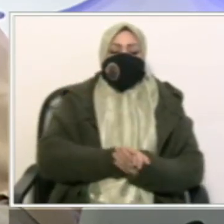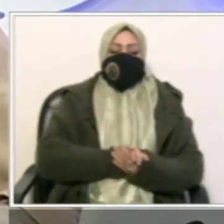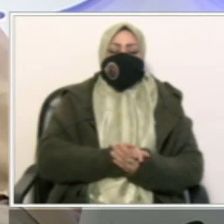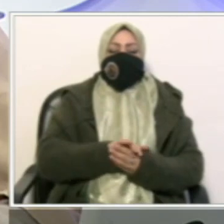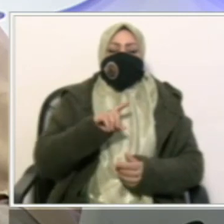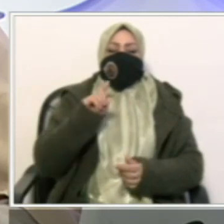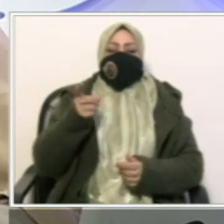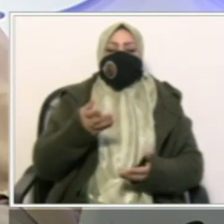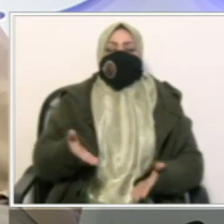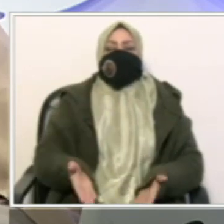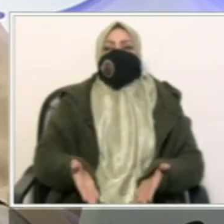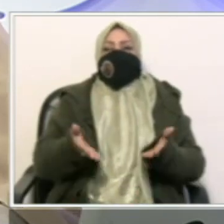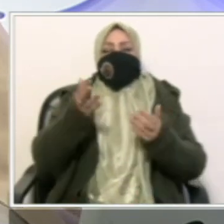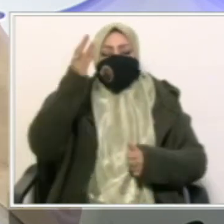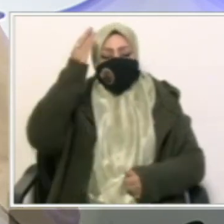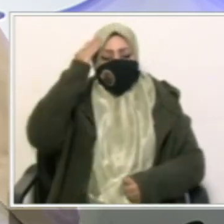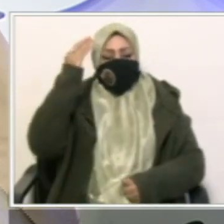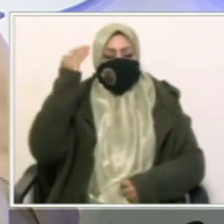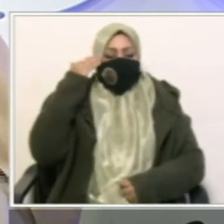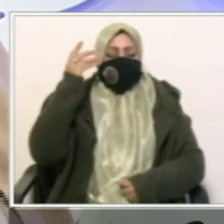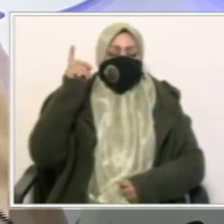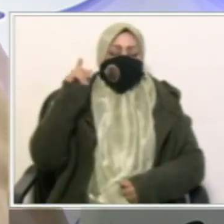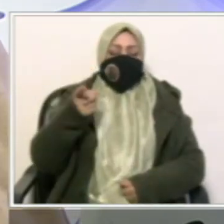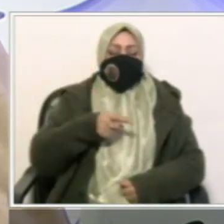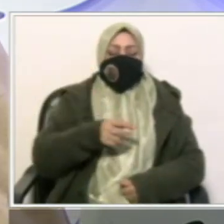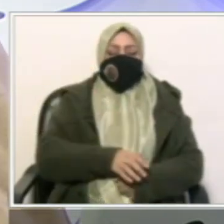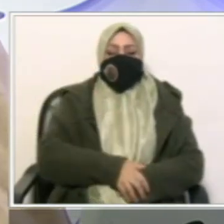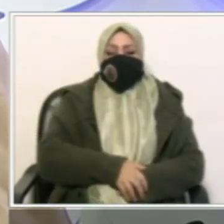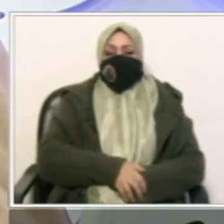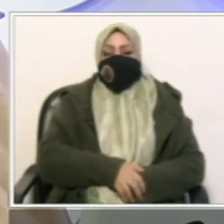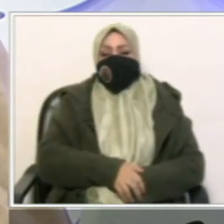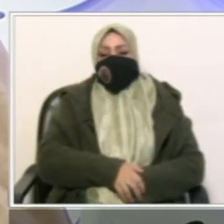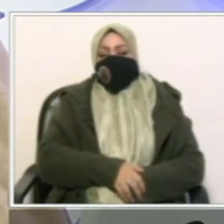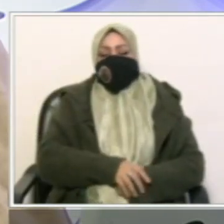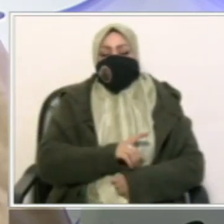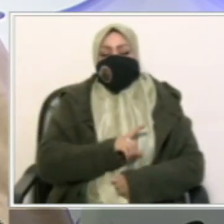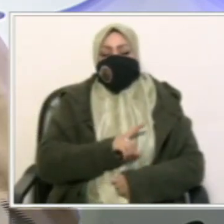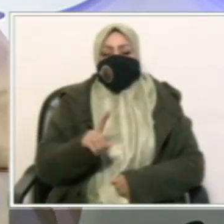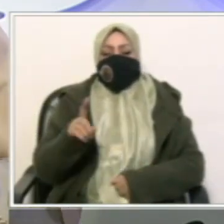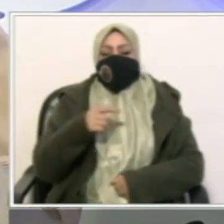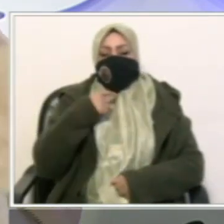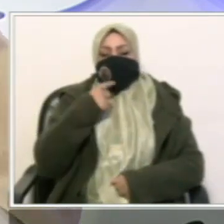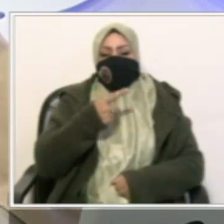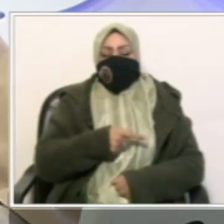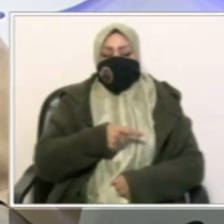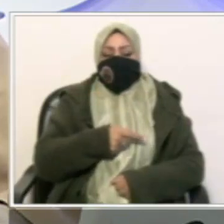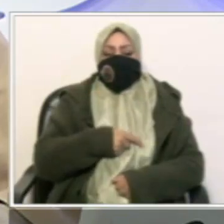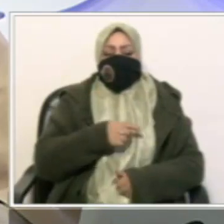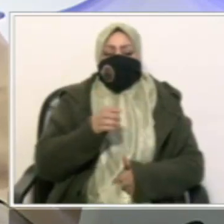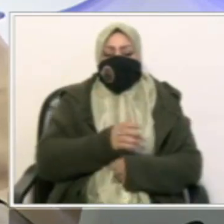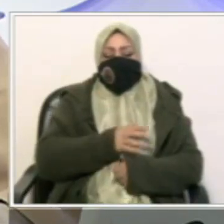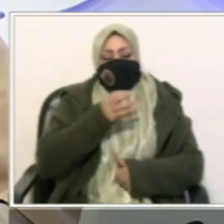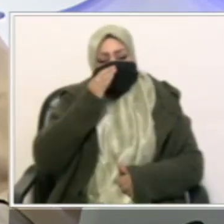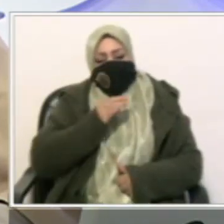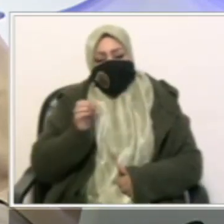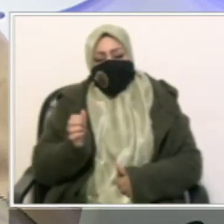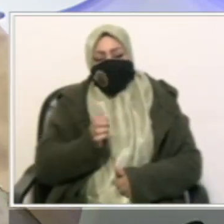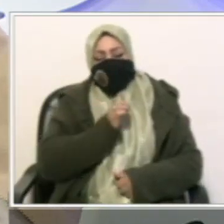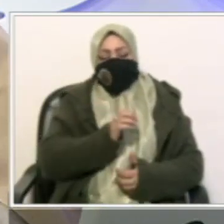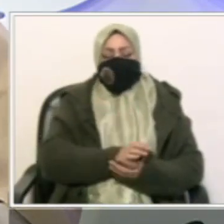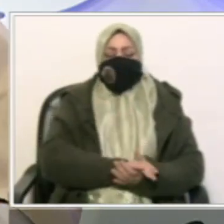يقول يعني أنت ما يا من تفسد النساء على أزواجهن، يعني لا تمل